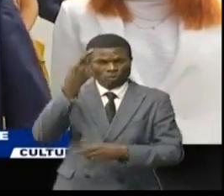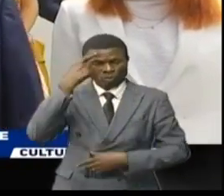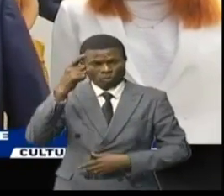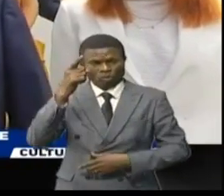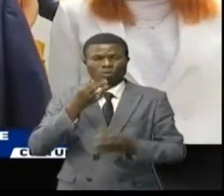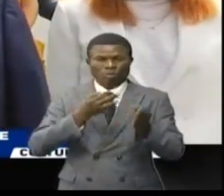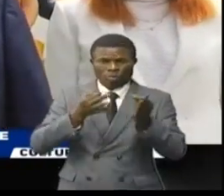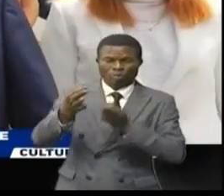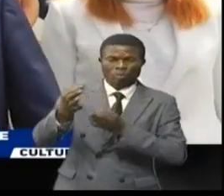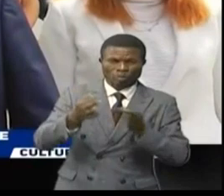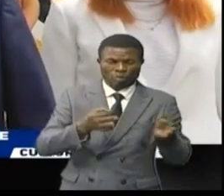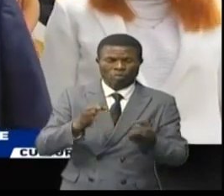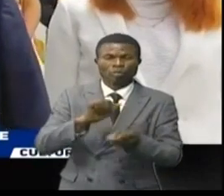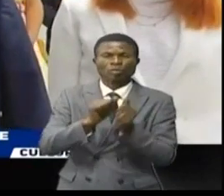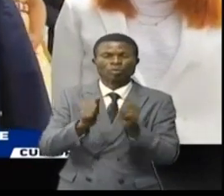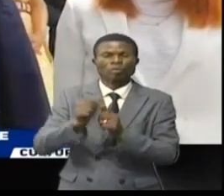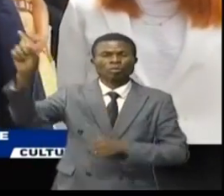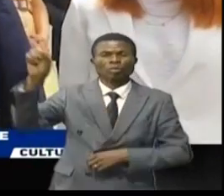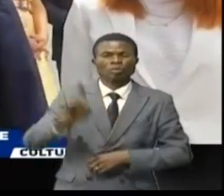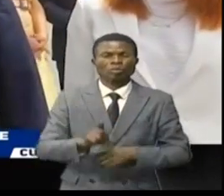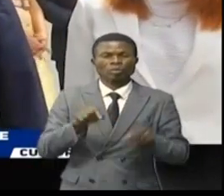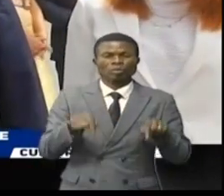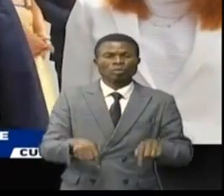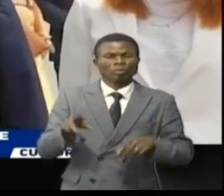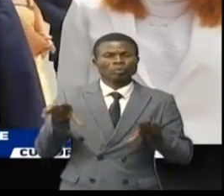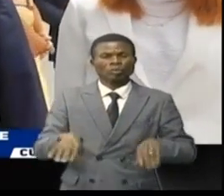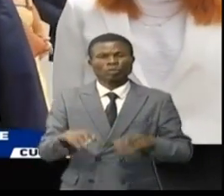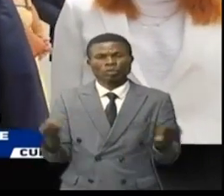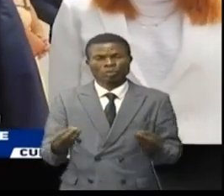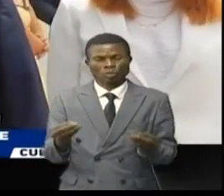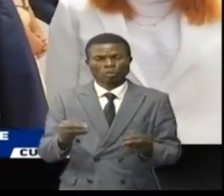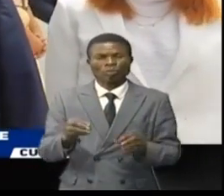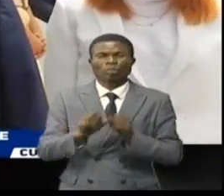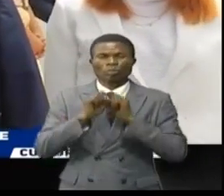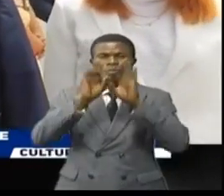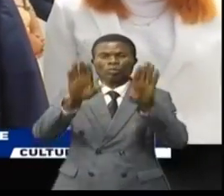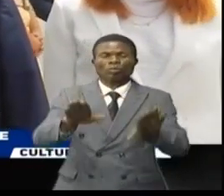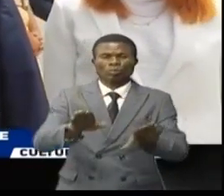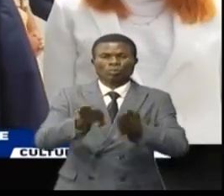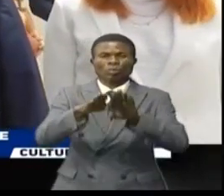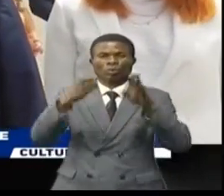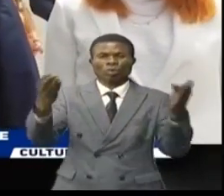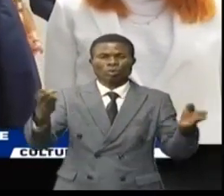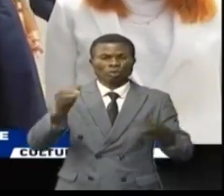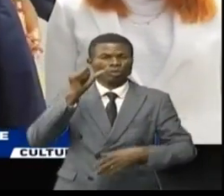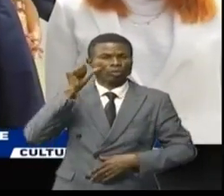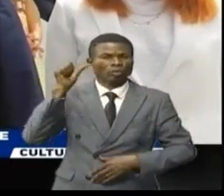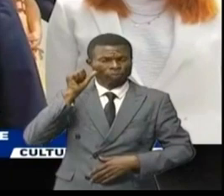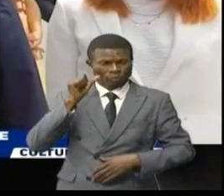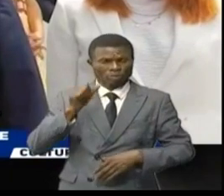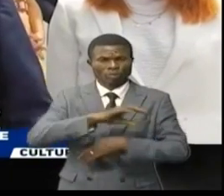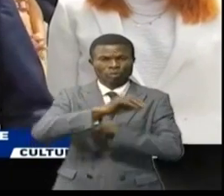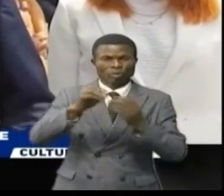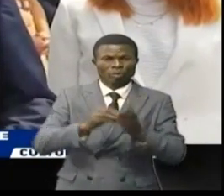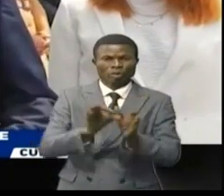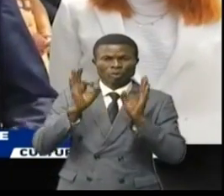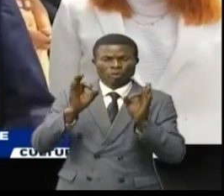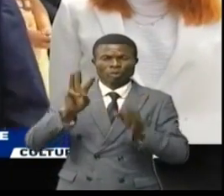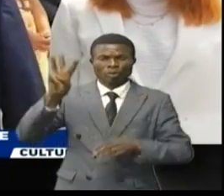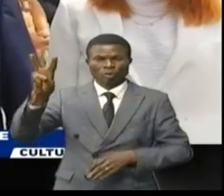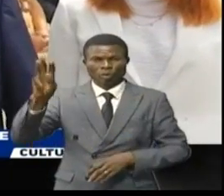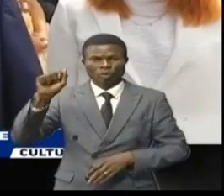qu'on avait évidemment bien au courant, inauguré hier le centre Wallonie-Bruxelles-Kinshasa. Il faut savoir que dans le